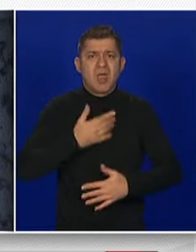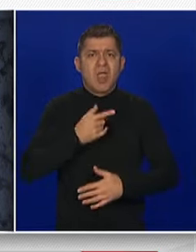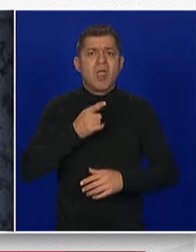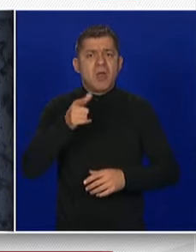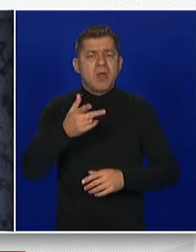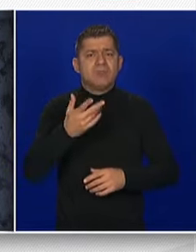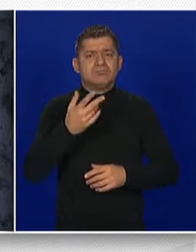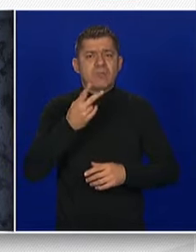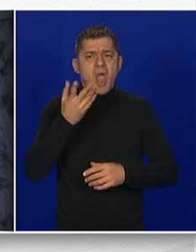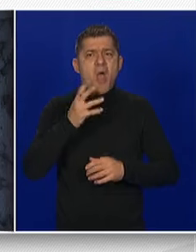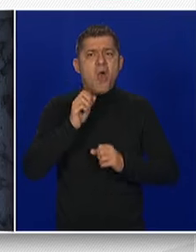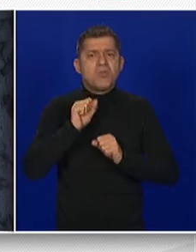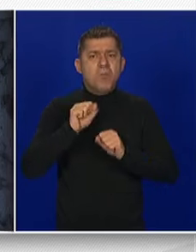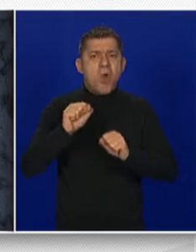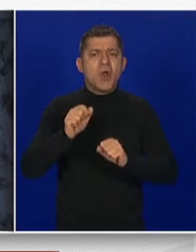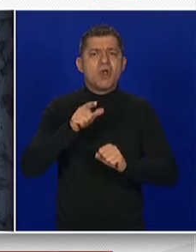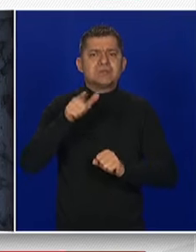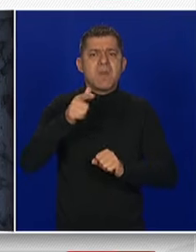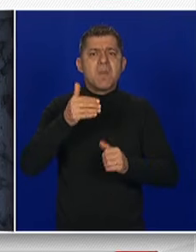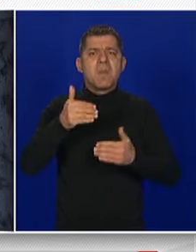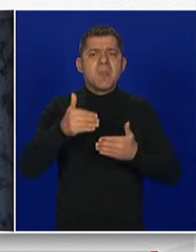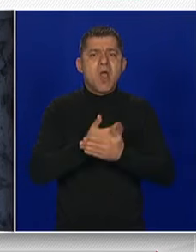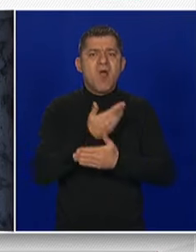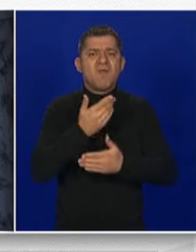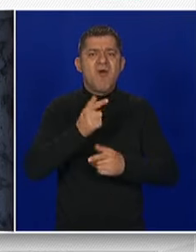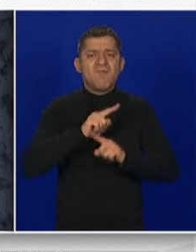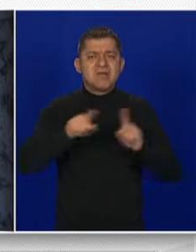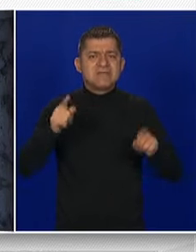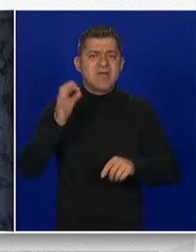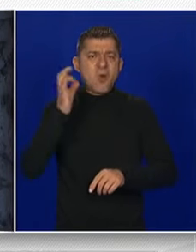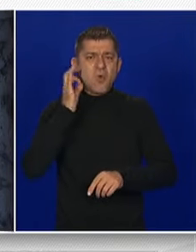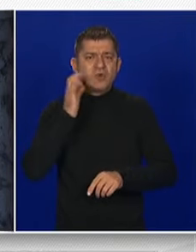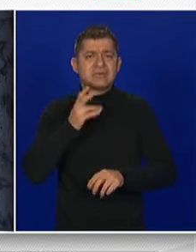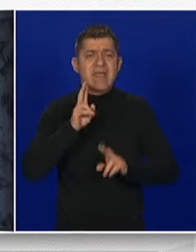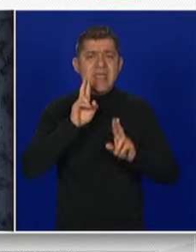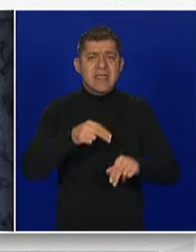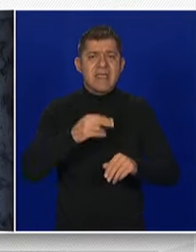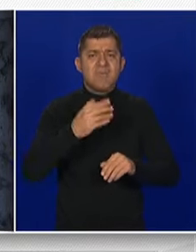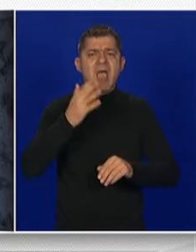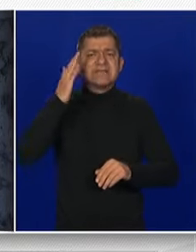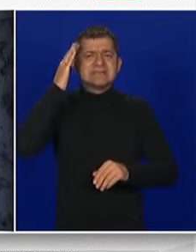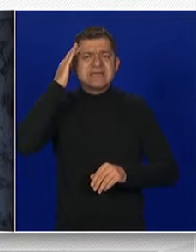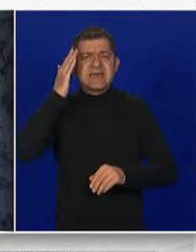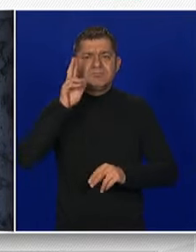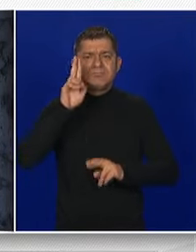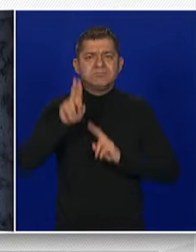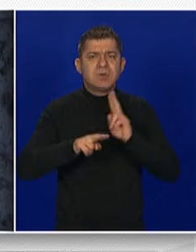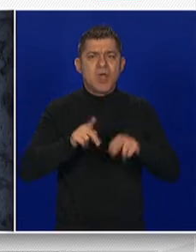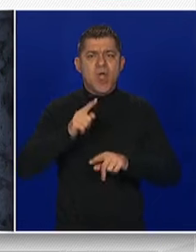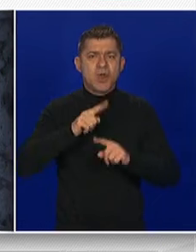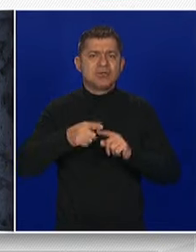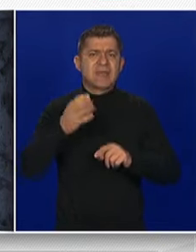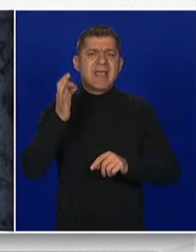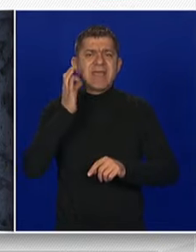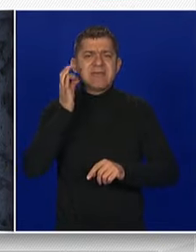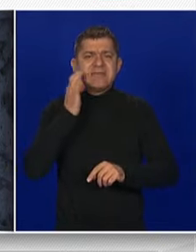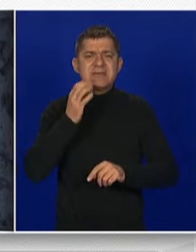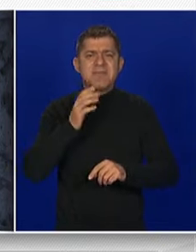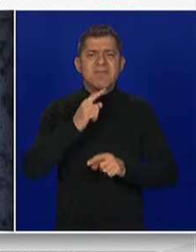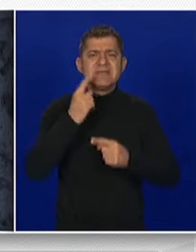zdravstvenih djelatnika na ovu vrstu ugroze. Omogućava se nekoliko razina skrbi kroz dostupne krizne linije, organiziraju se